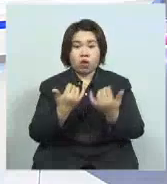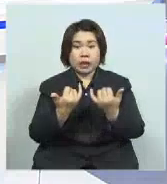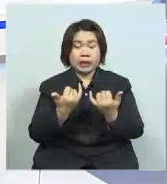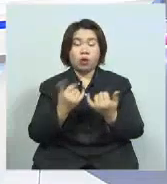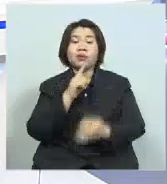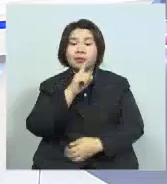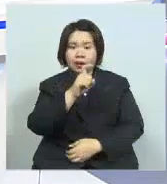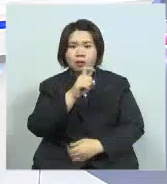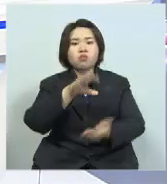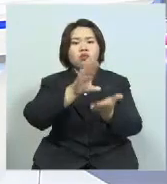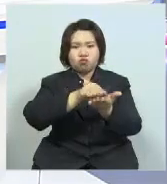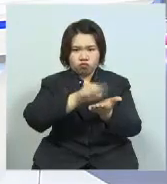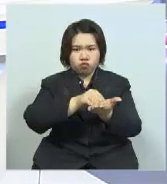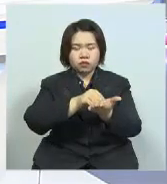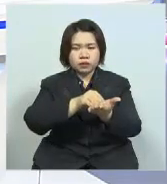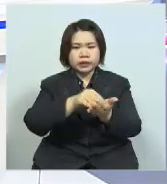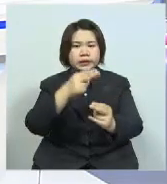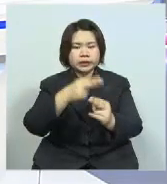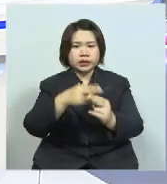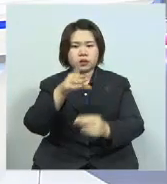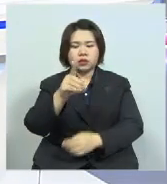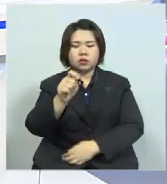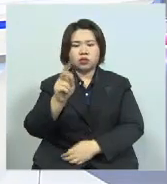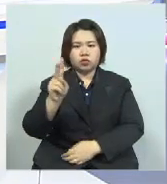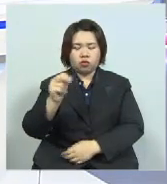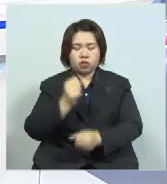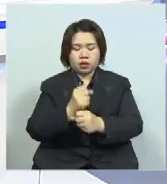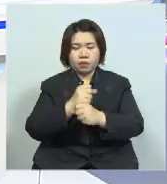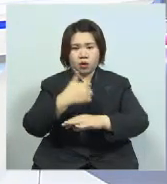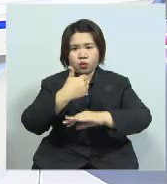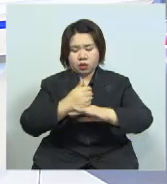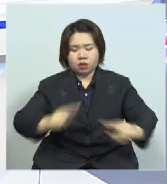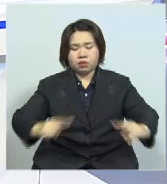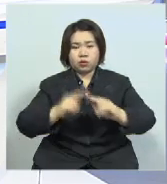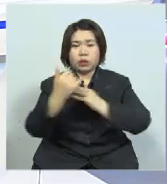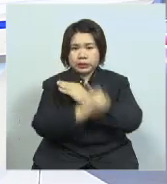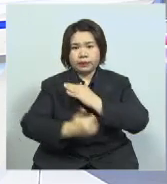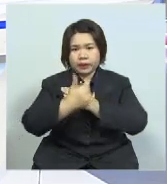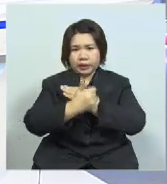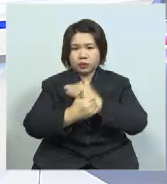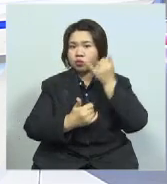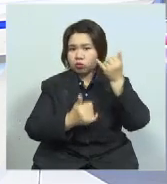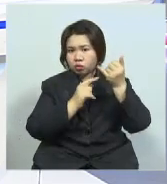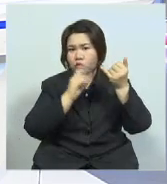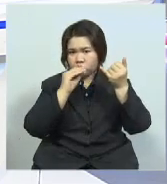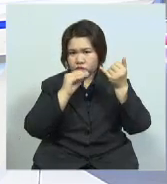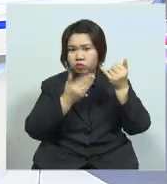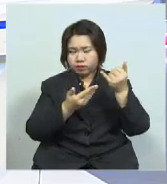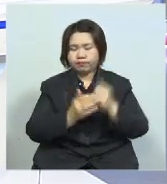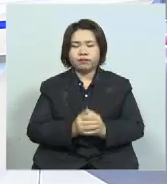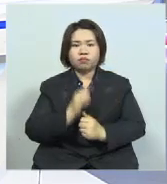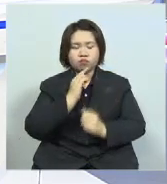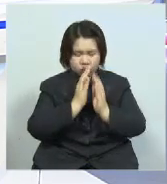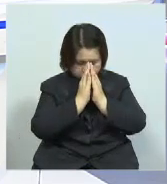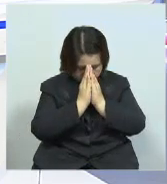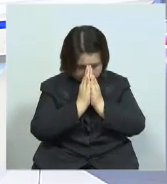เราไปสอบถามรายละเอียดเพิ่มเติมนะครับจากนายดอนปรมัตถ์วินัยรัฐมนตรีว่าการกระทรวงการต่างประเทศขณะนี้อยู่ในสายกับเราแล้วนะครับสวัสดี